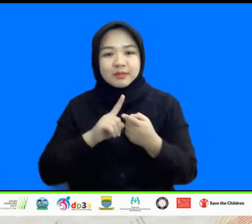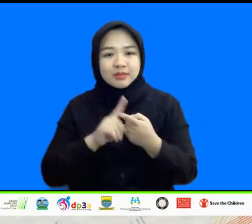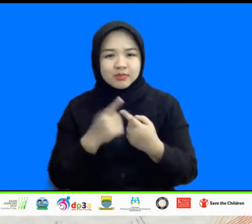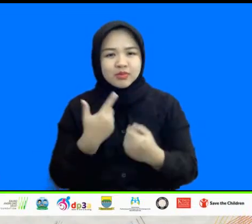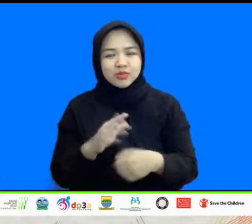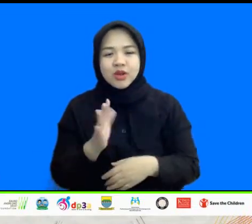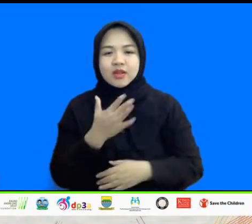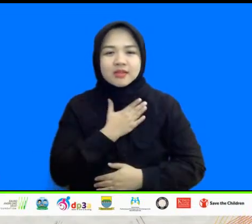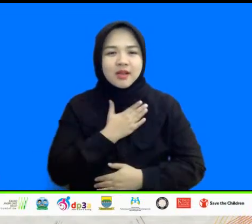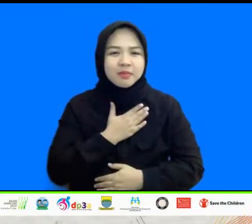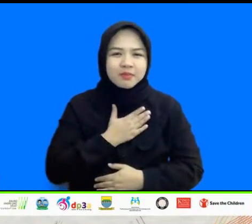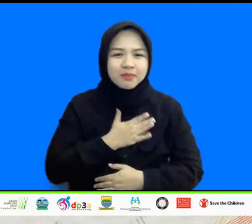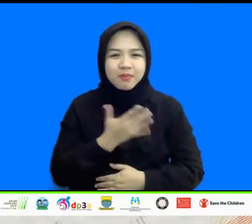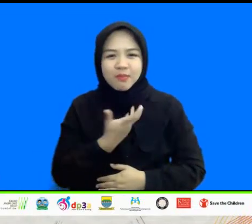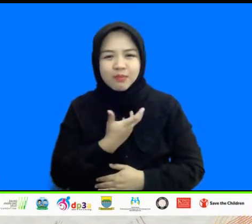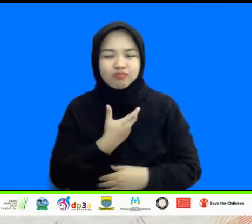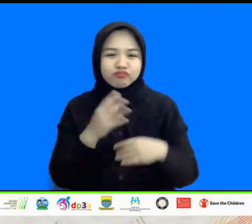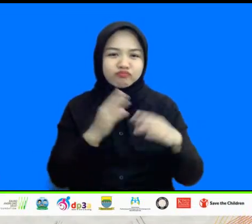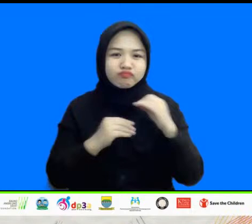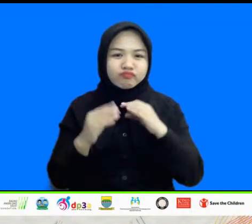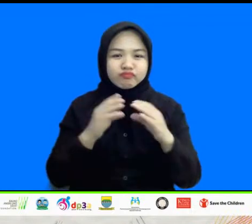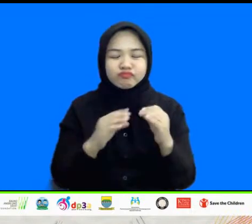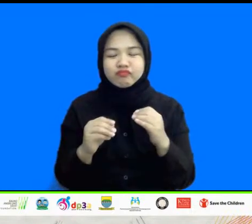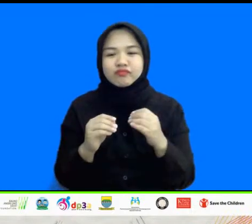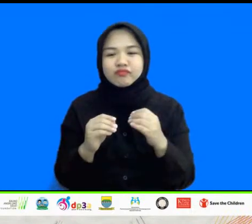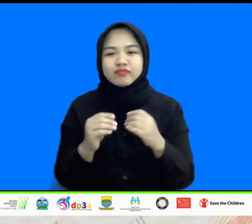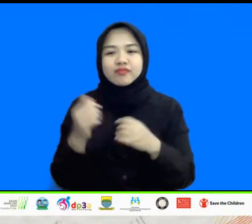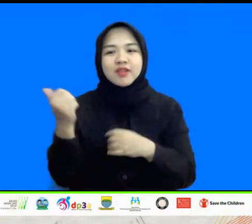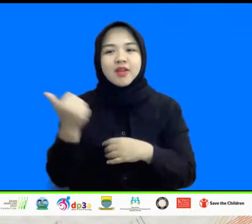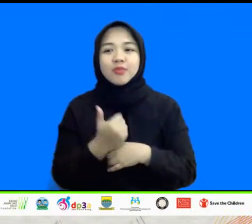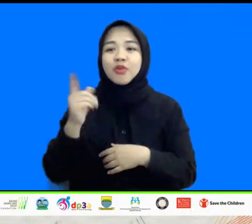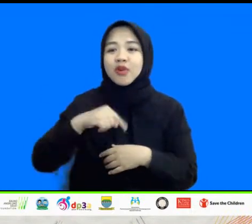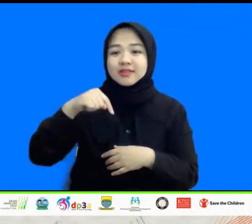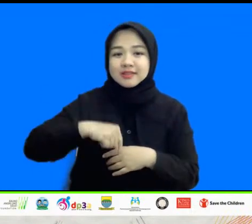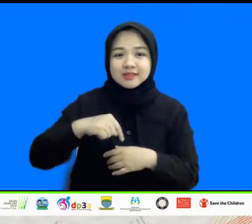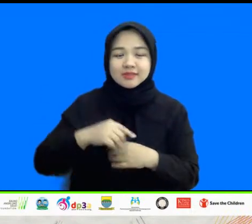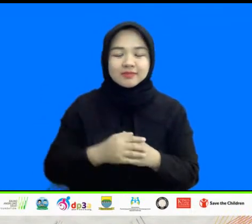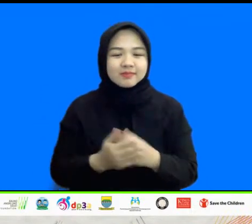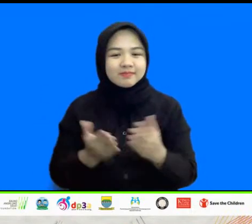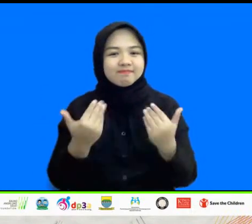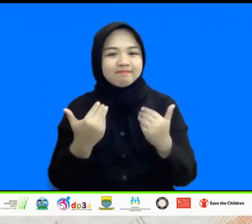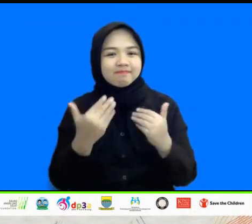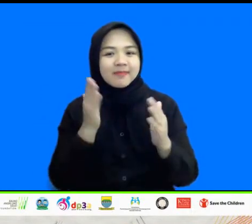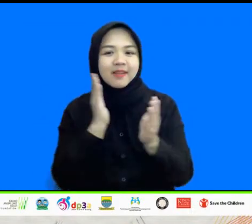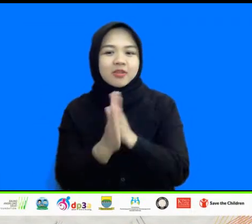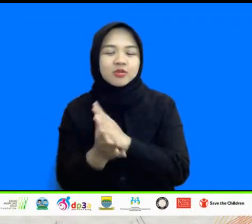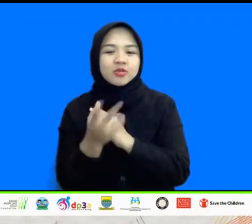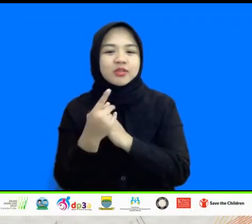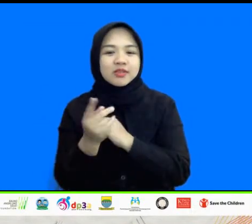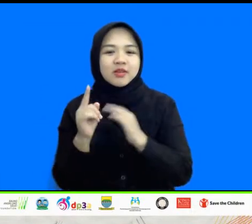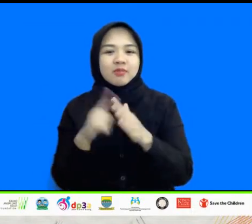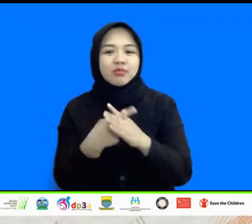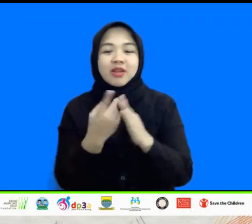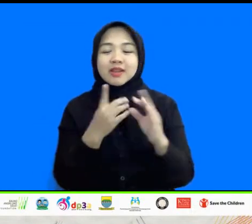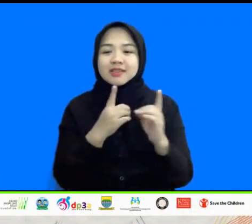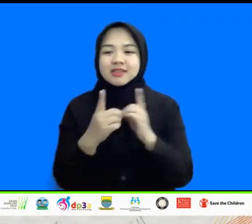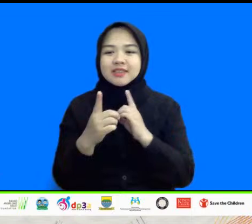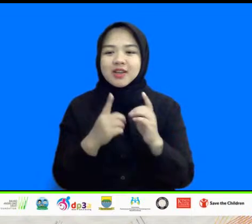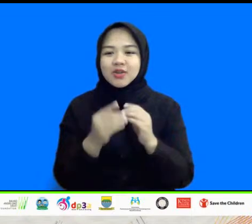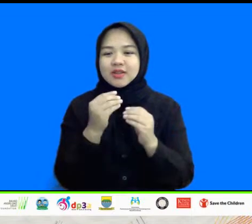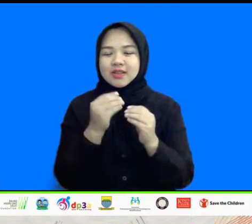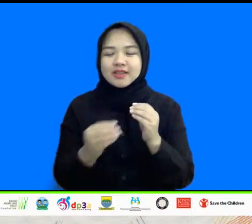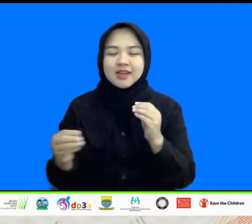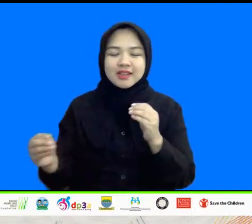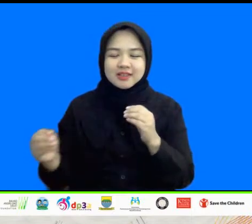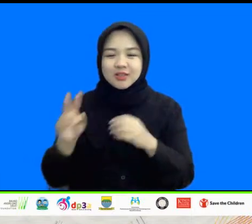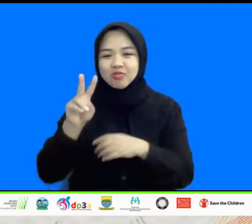sabar lagi ya untuk berbincang-bincang dengan bintang tamu spesial kita hari ini. Yuk langsung saja mari kita mulai dialog antar generasi